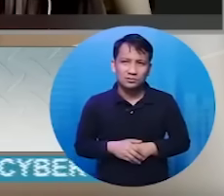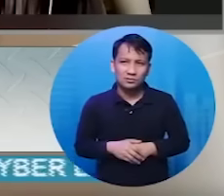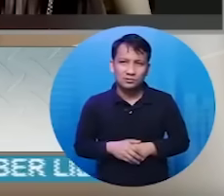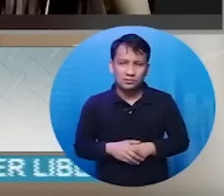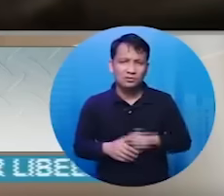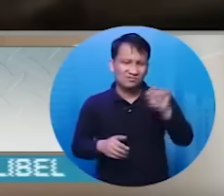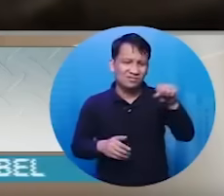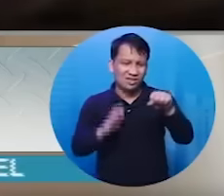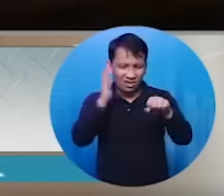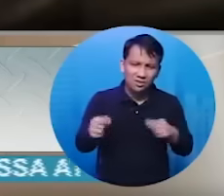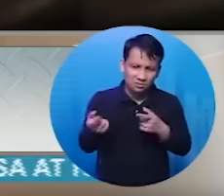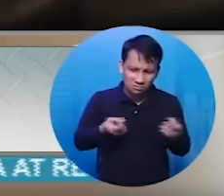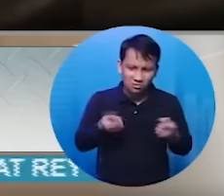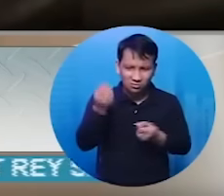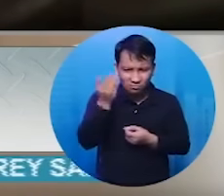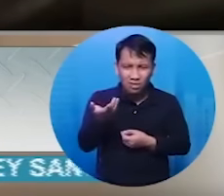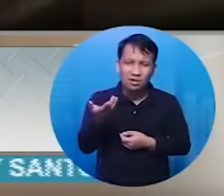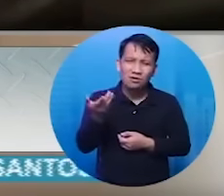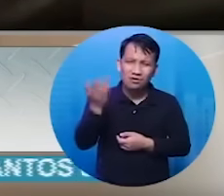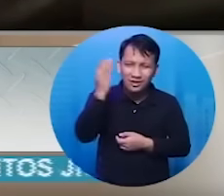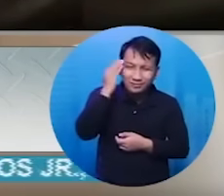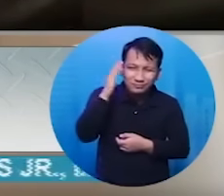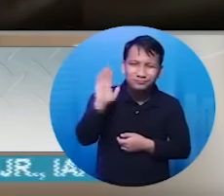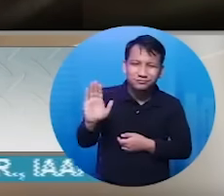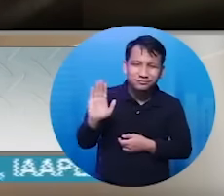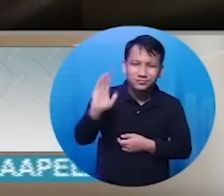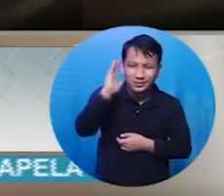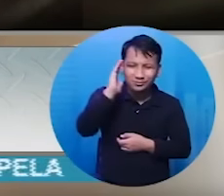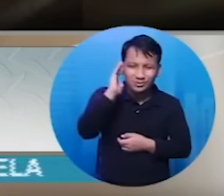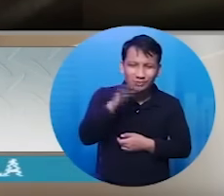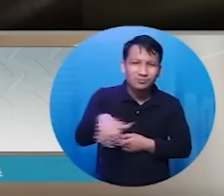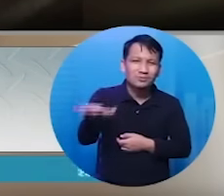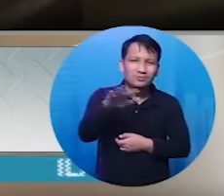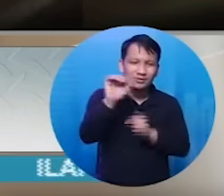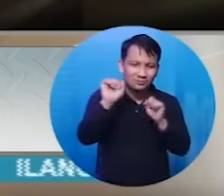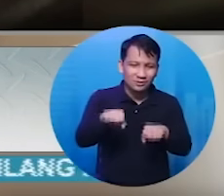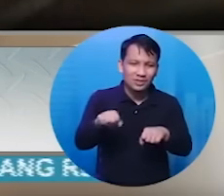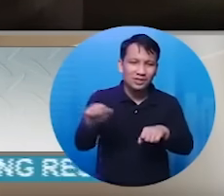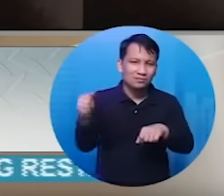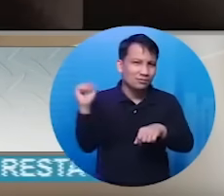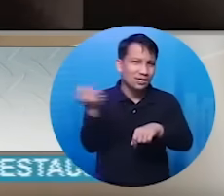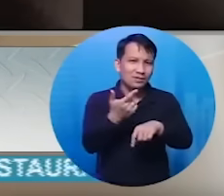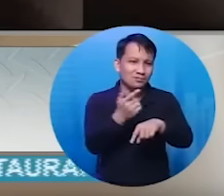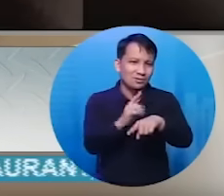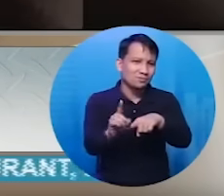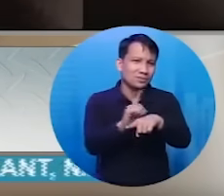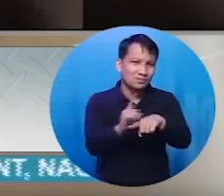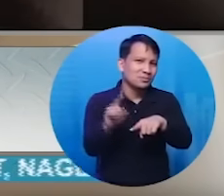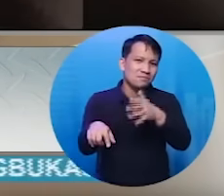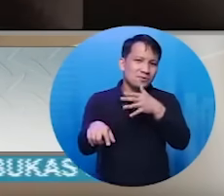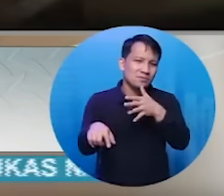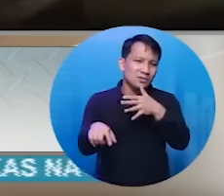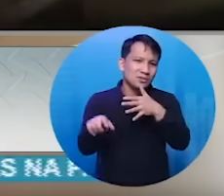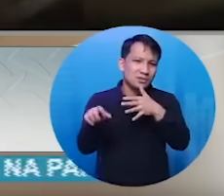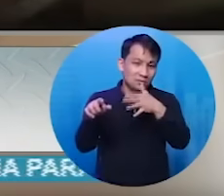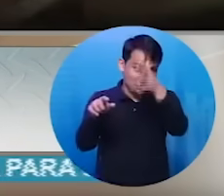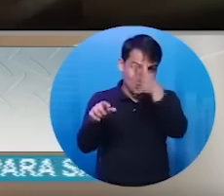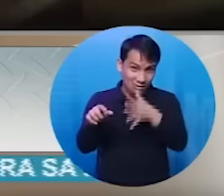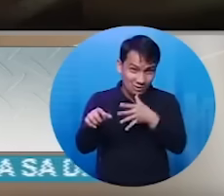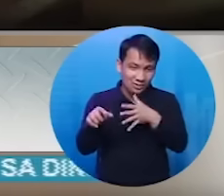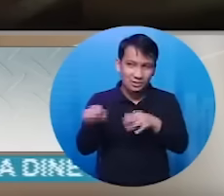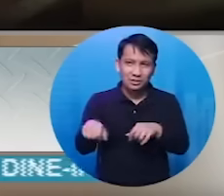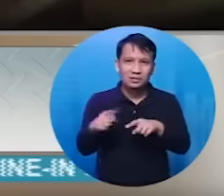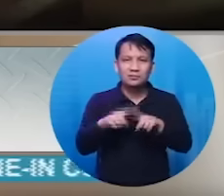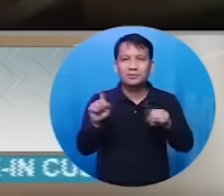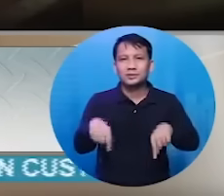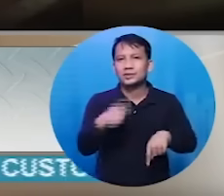kita. Oh, di ba? Oo, alam ko. Pero parehas tayo dumaan sa disiplina ng magulang natin. Pero hindi ako